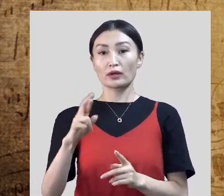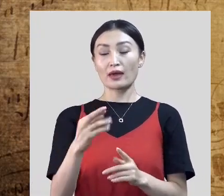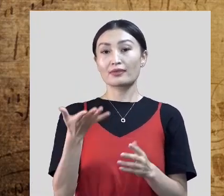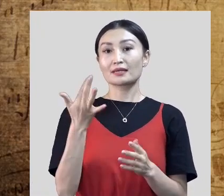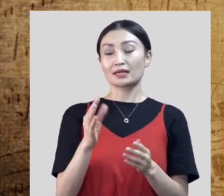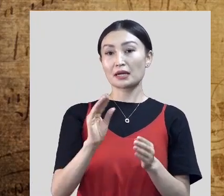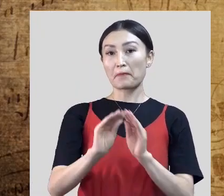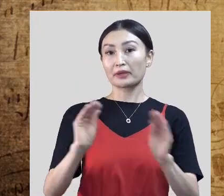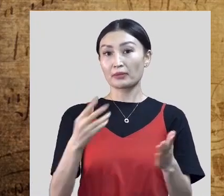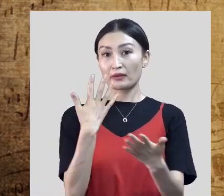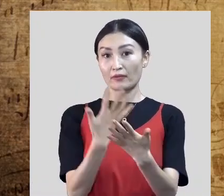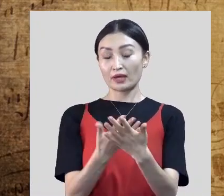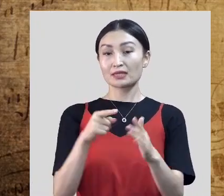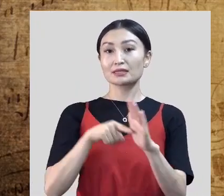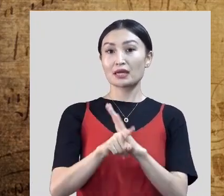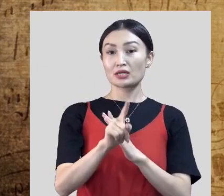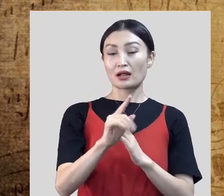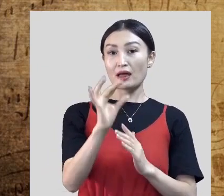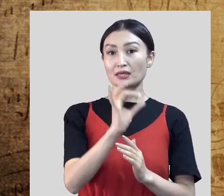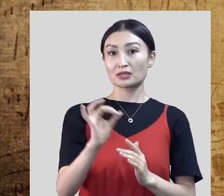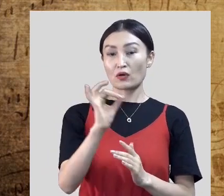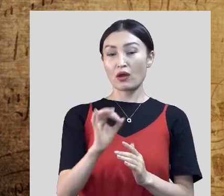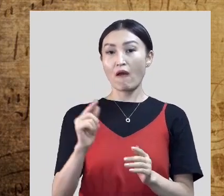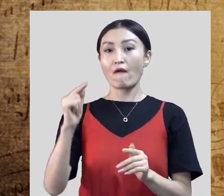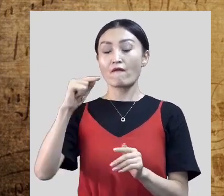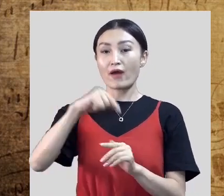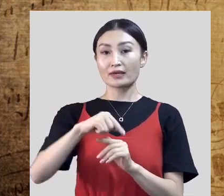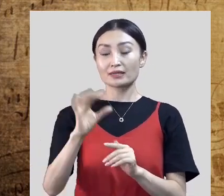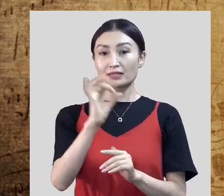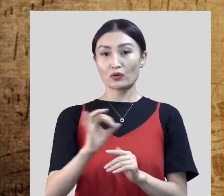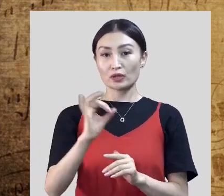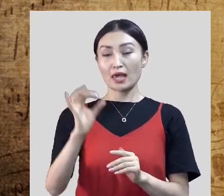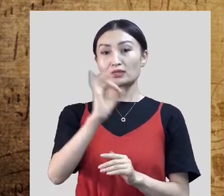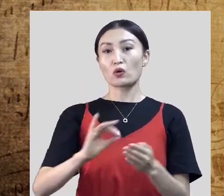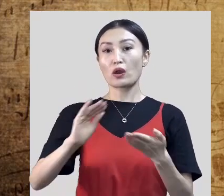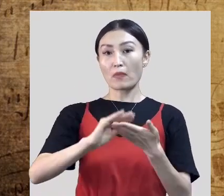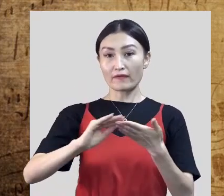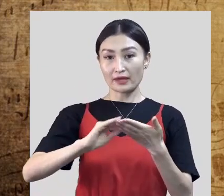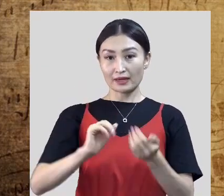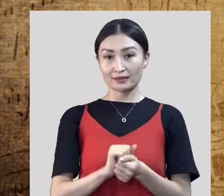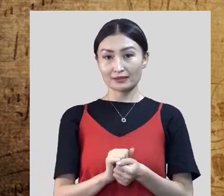вами. Начало истории. Войти в историю. История повторяется.